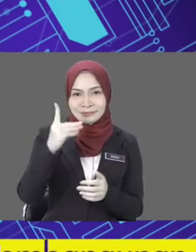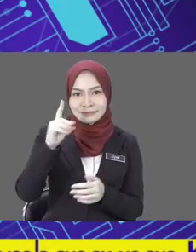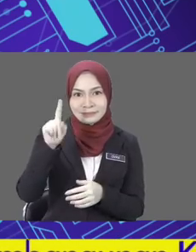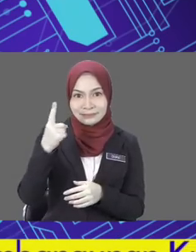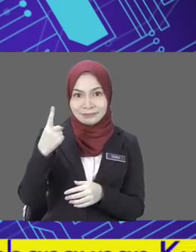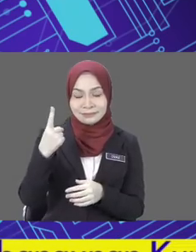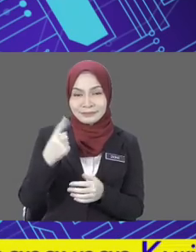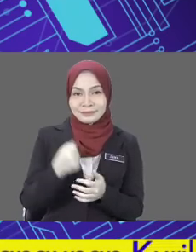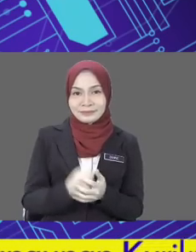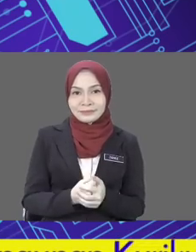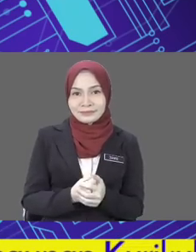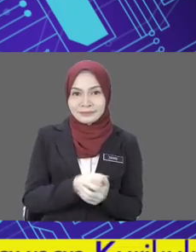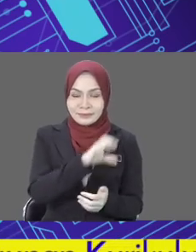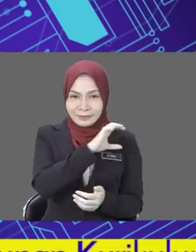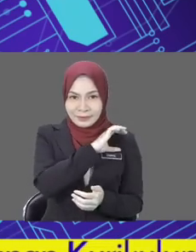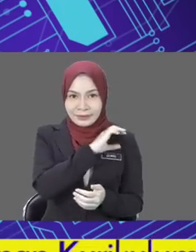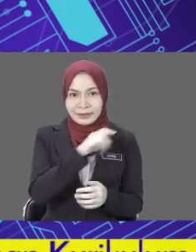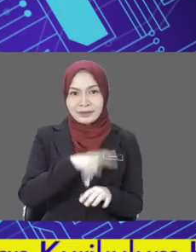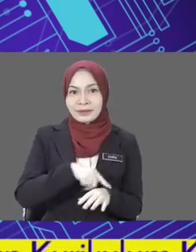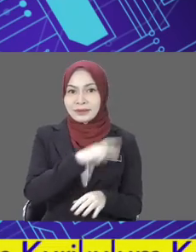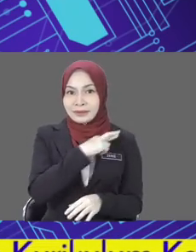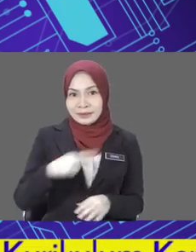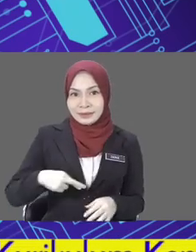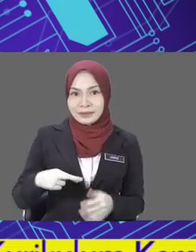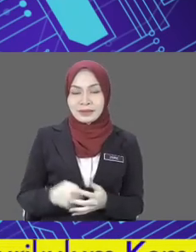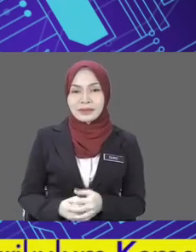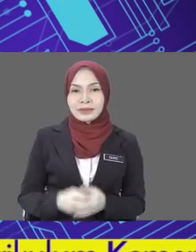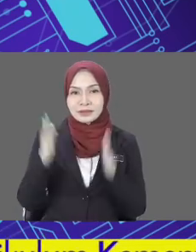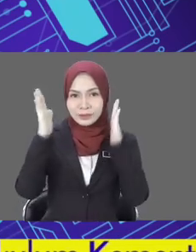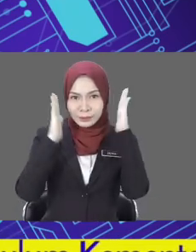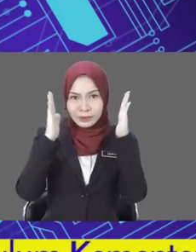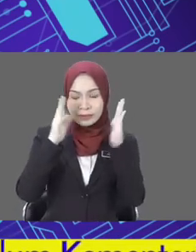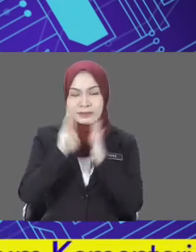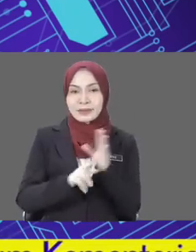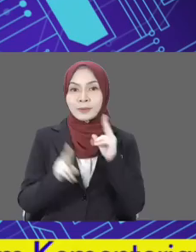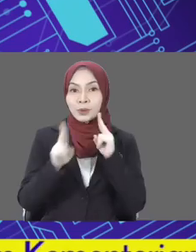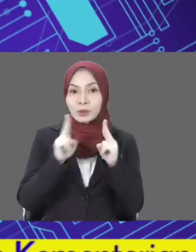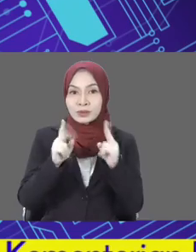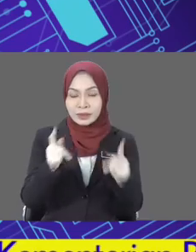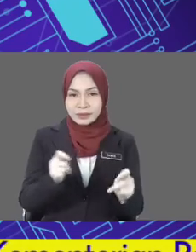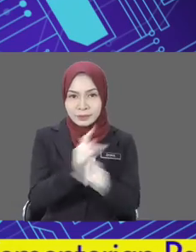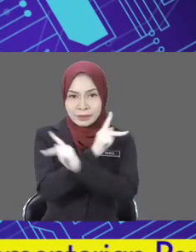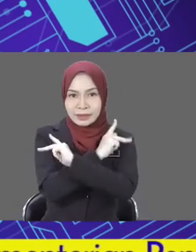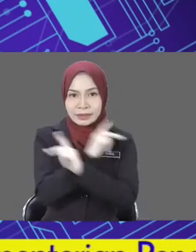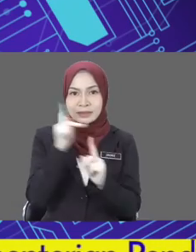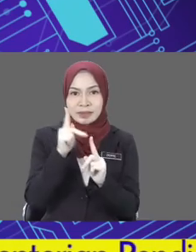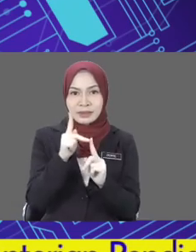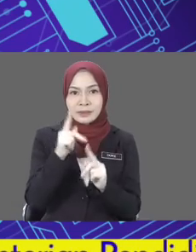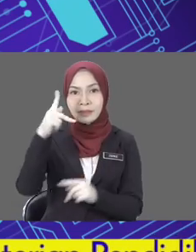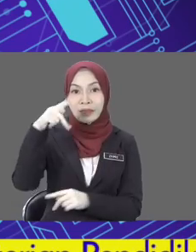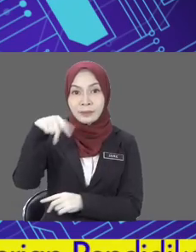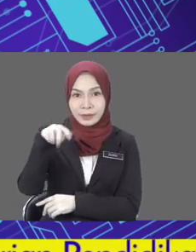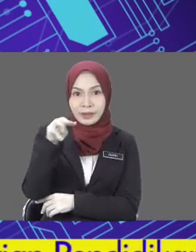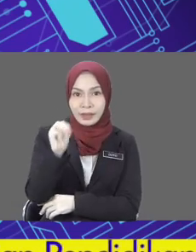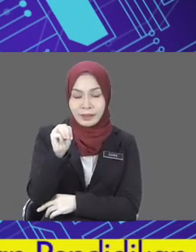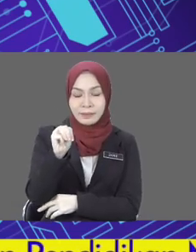polis di Raja Malaysia sekali lagi mengucapkan ribuan si mekase kepada kementerian pendidikan Malaysia